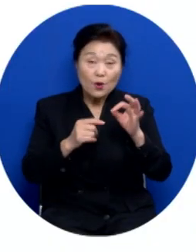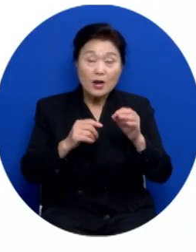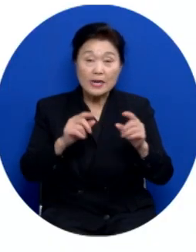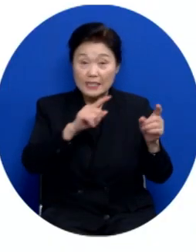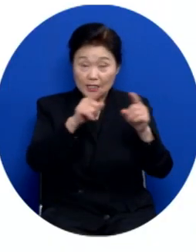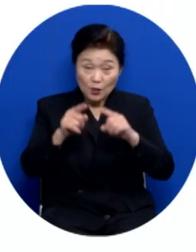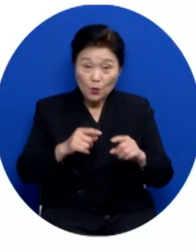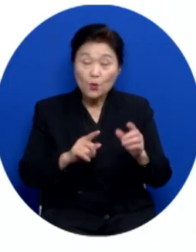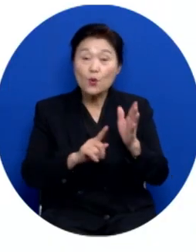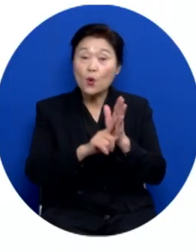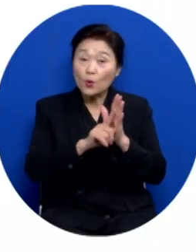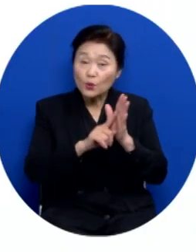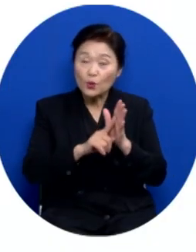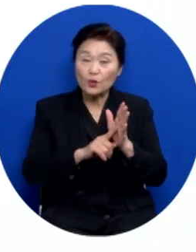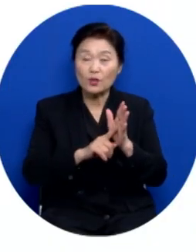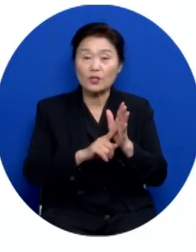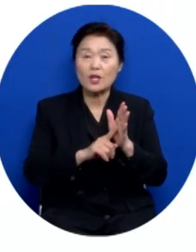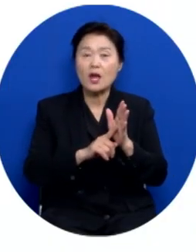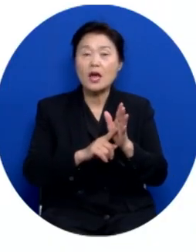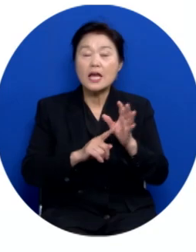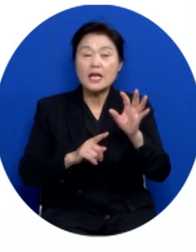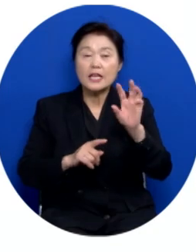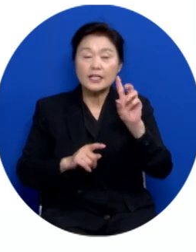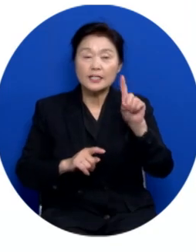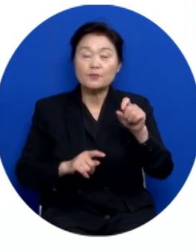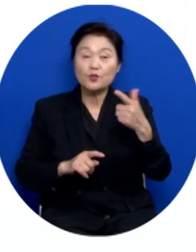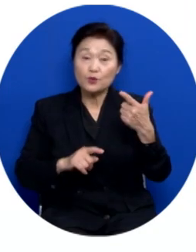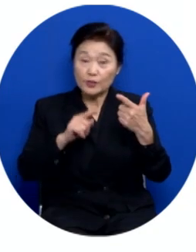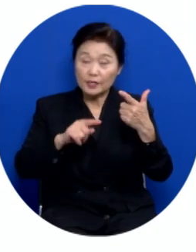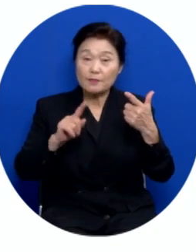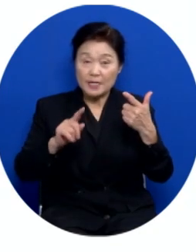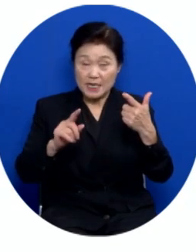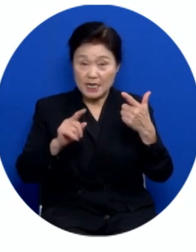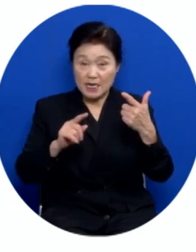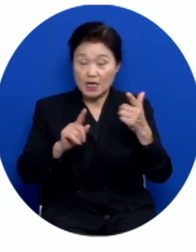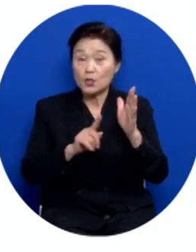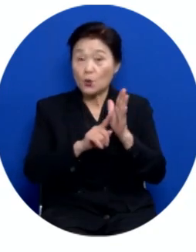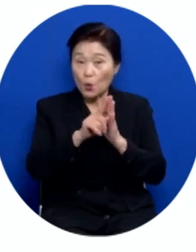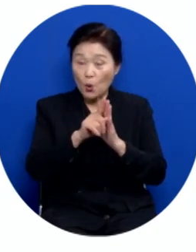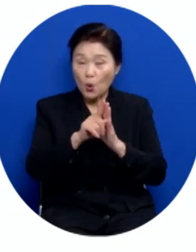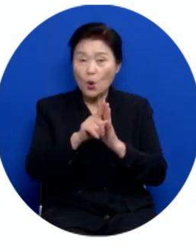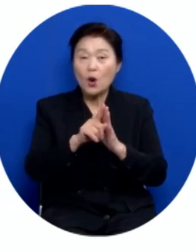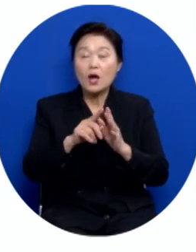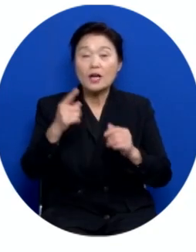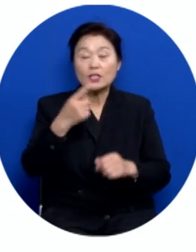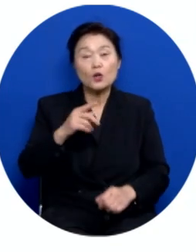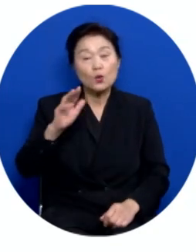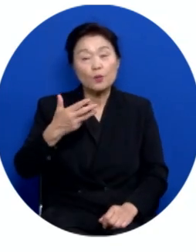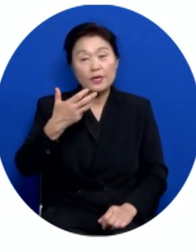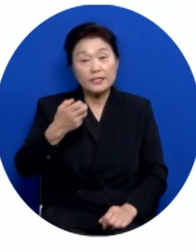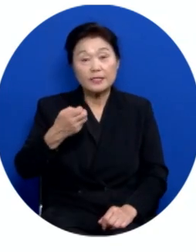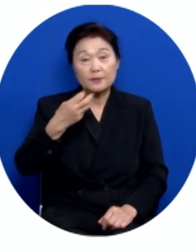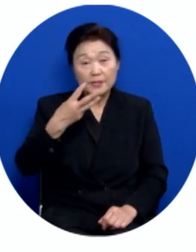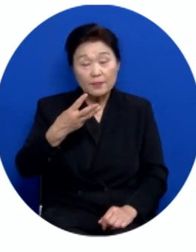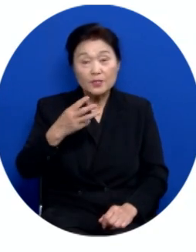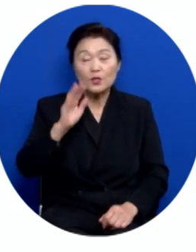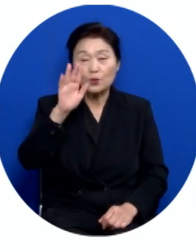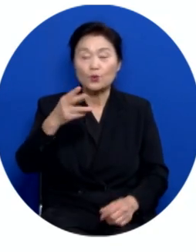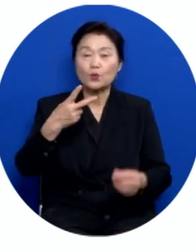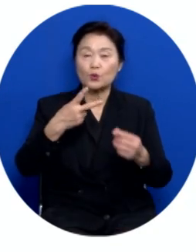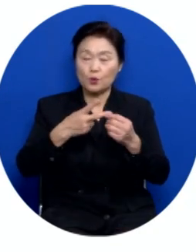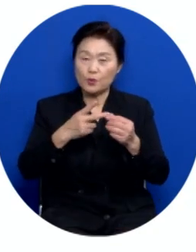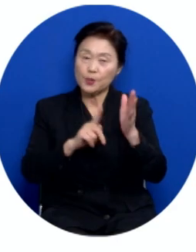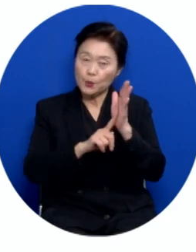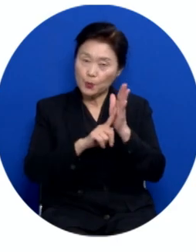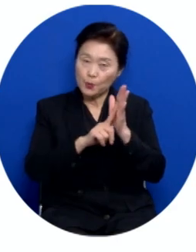기온은 평년보다 1.8% 높은 16.1도로 기상청 관측이 시작된 1973년 이후 두 번째로